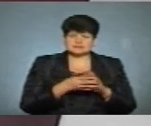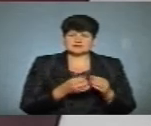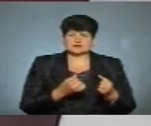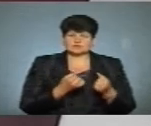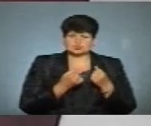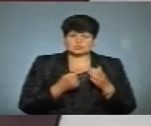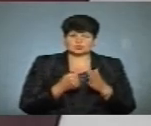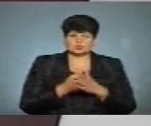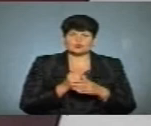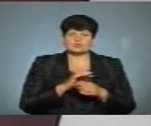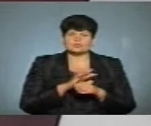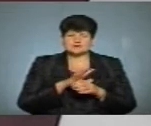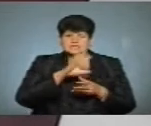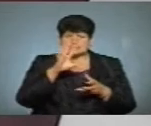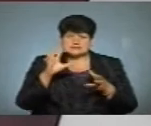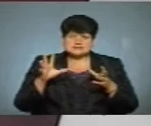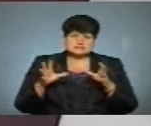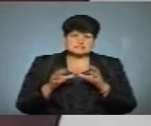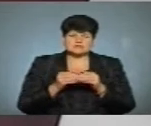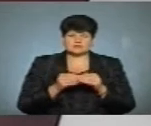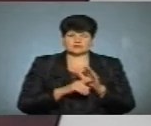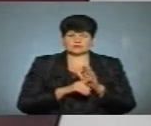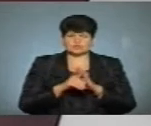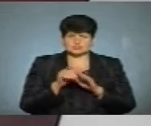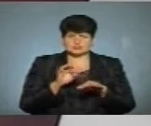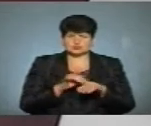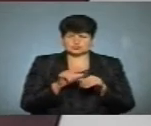до коронавірусу. Загалом, з початку пандемії в області зареєстрували